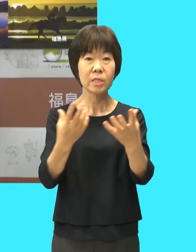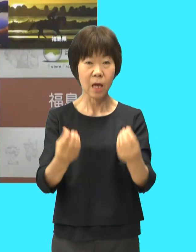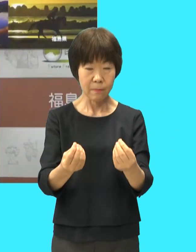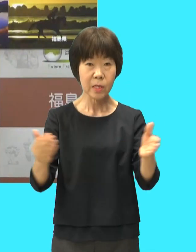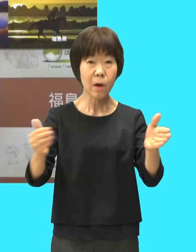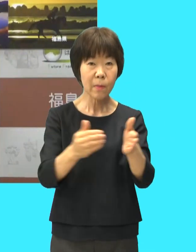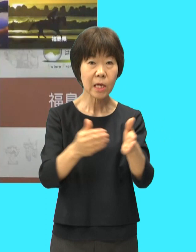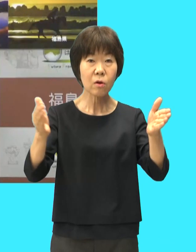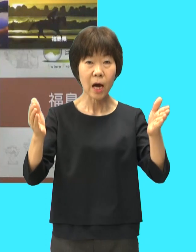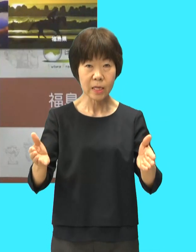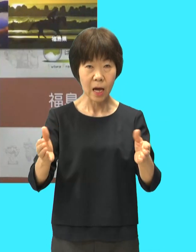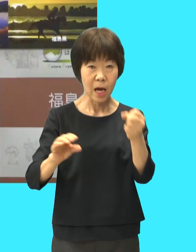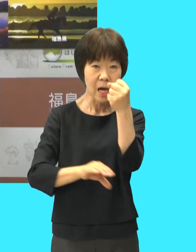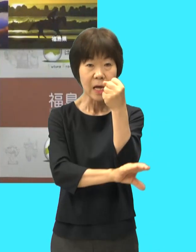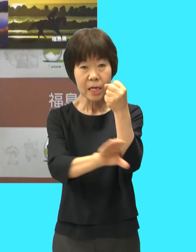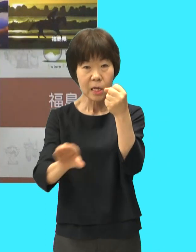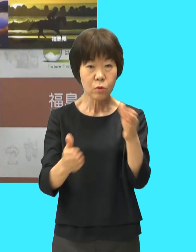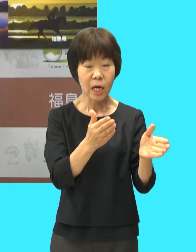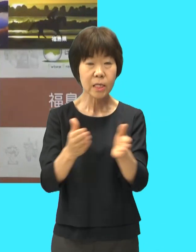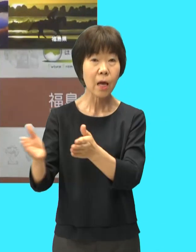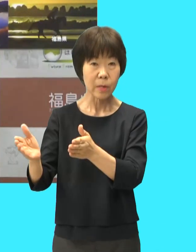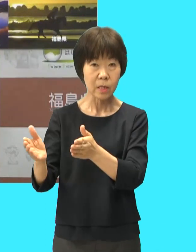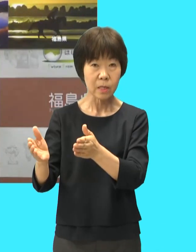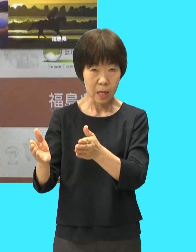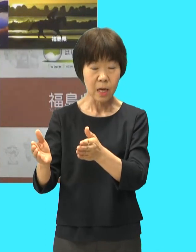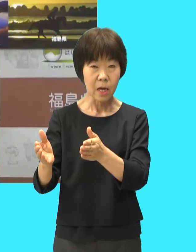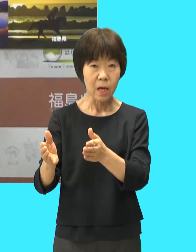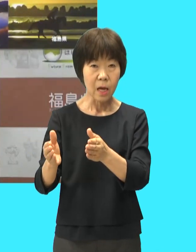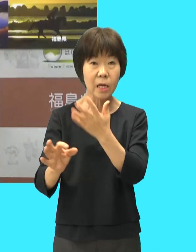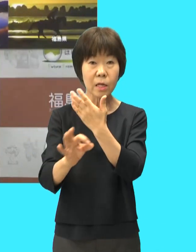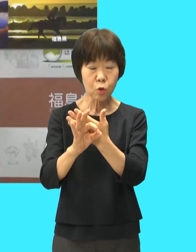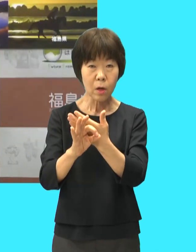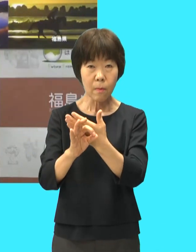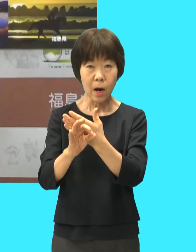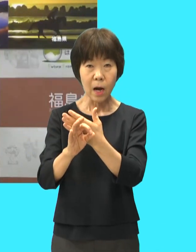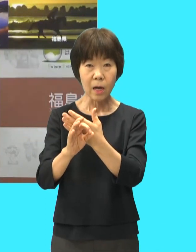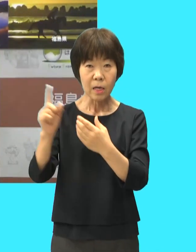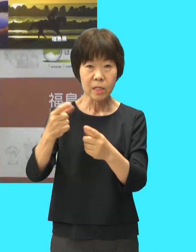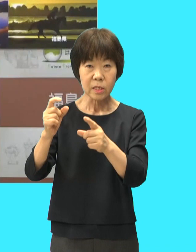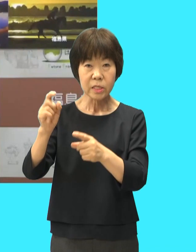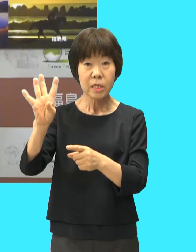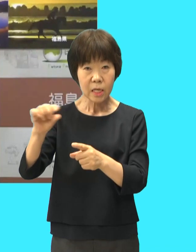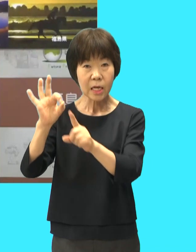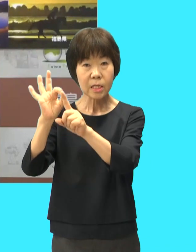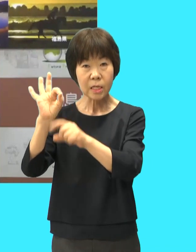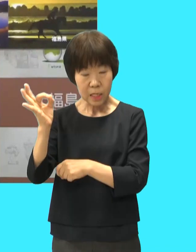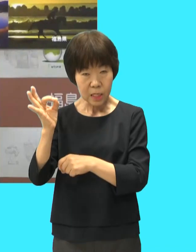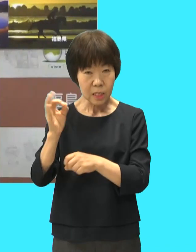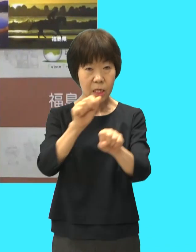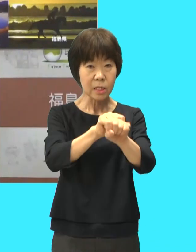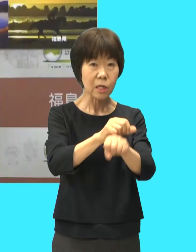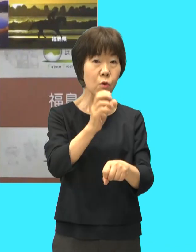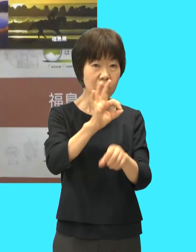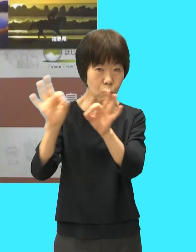これまでの元祖のインフラ整備等において例えば人件費ですとか資材費の高騰という側面が見られる